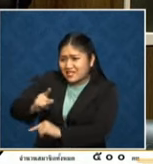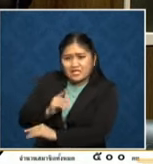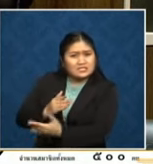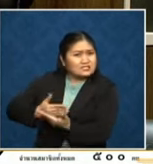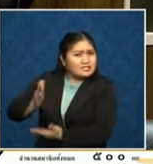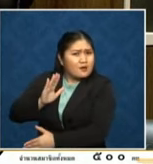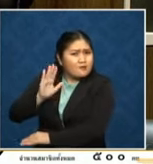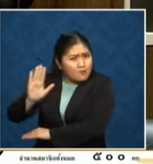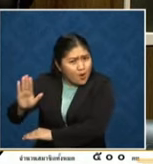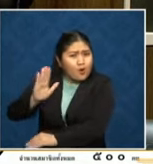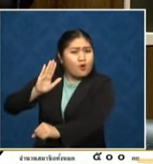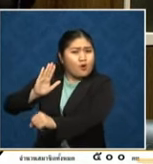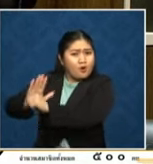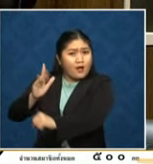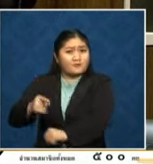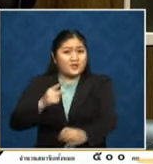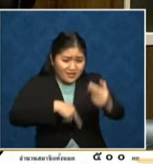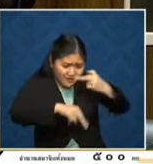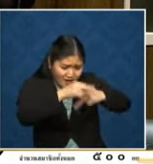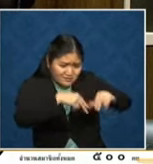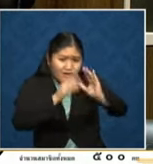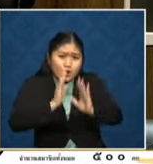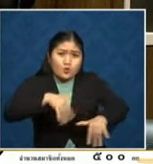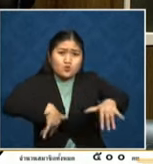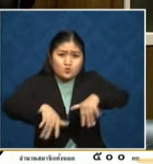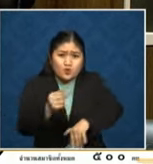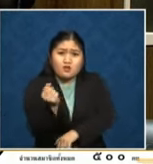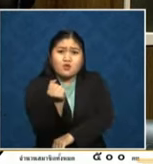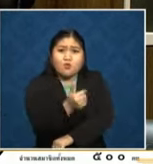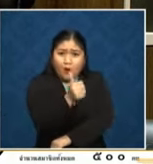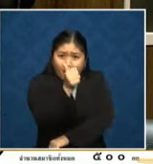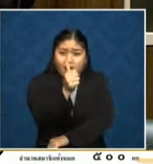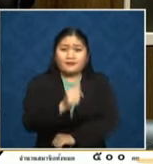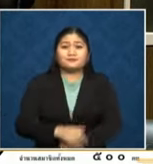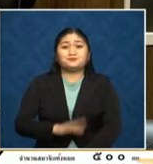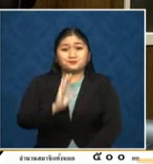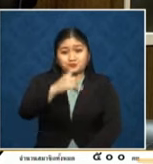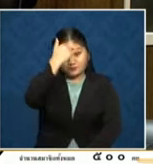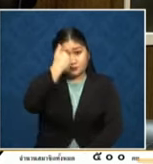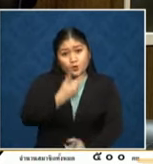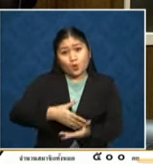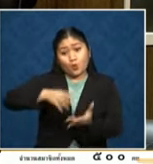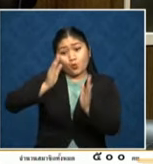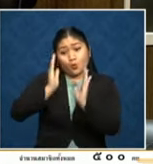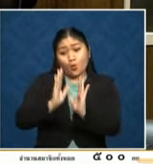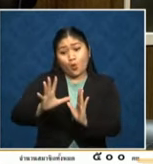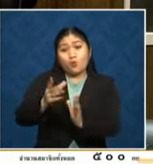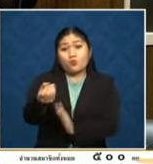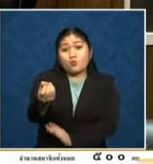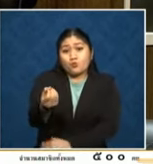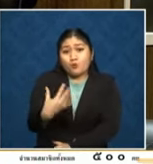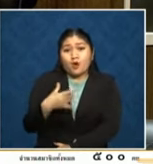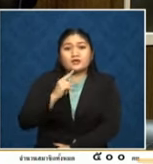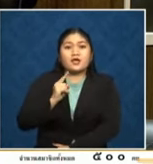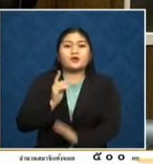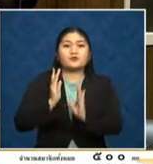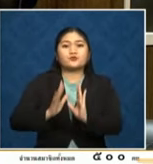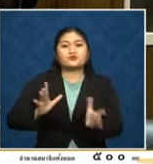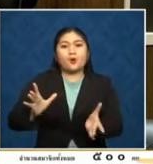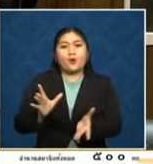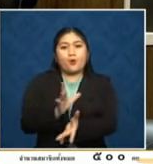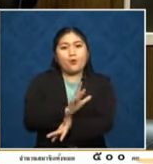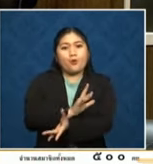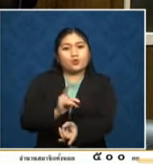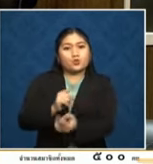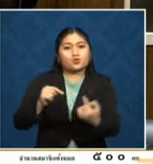องประชาชนเอามารักษาสุขภาพให้พี่น้องประชาชนนี่นะครับผู้ให้ข้อมูลผู้ร้องก็คือนักสังคมสงเคราะ